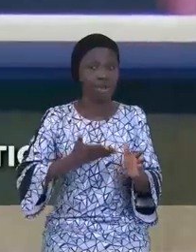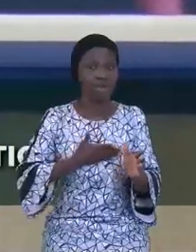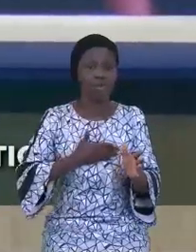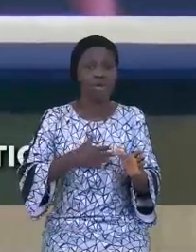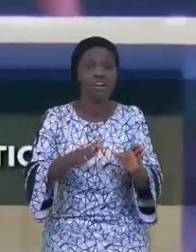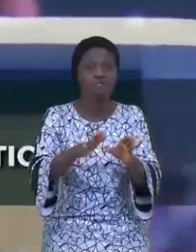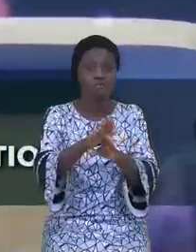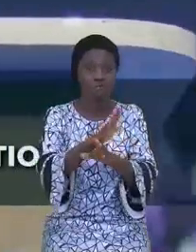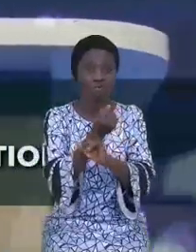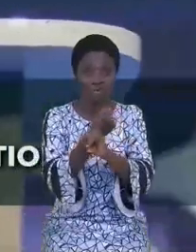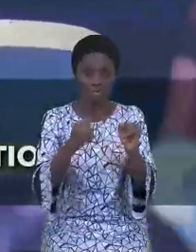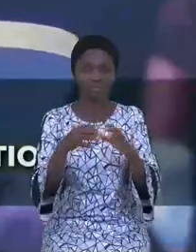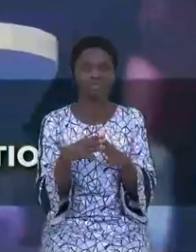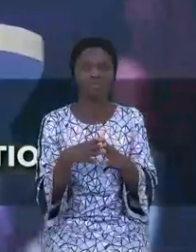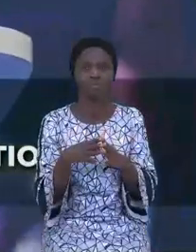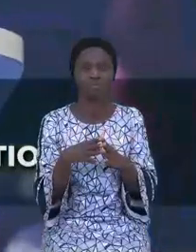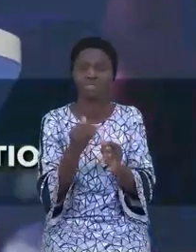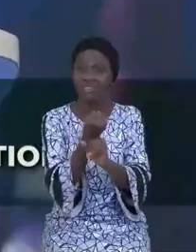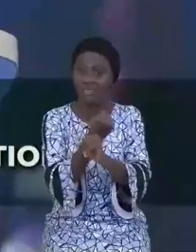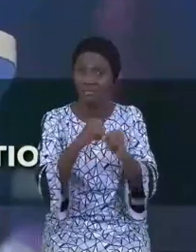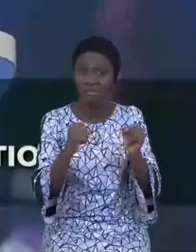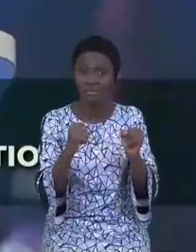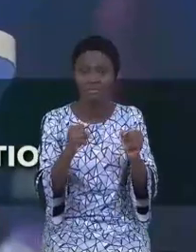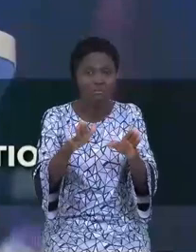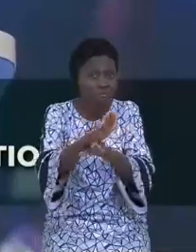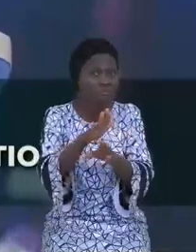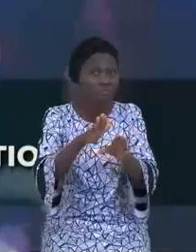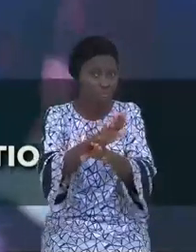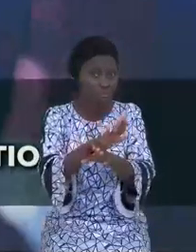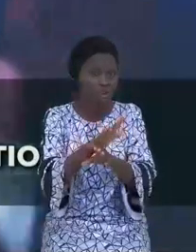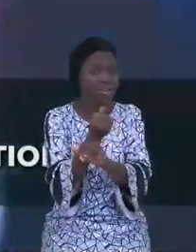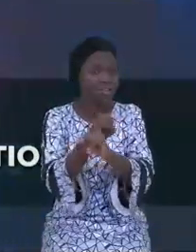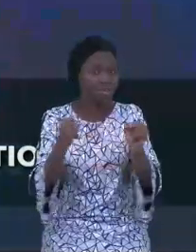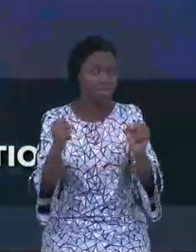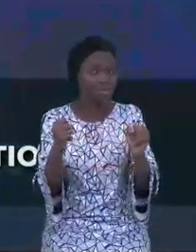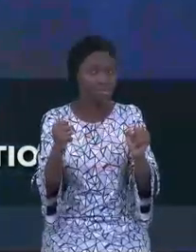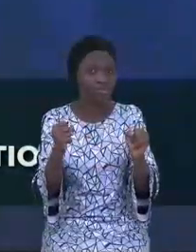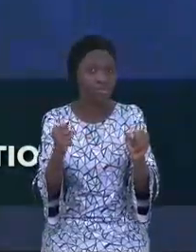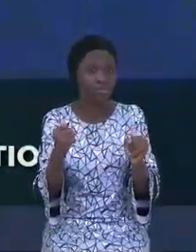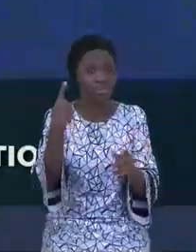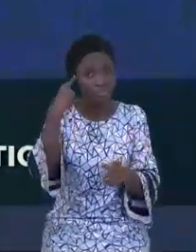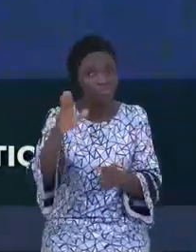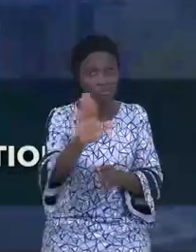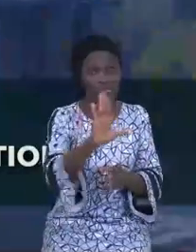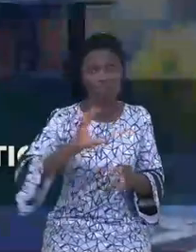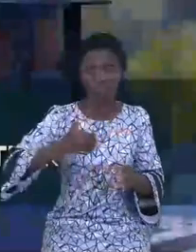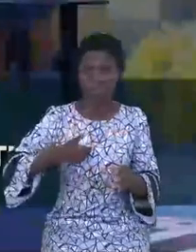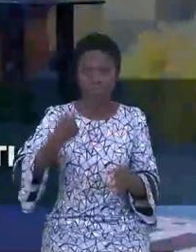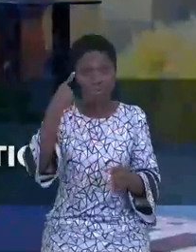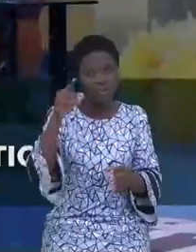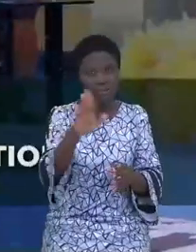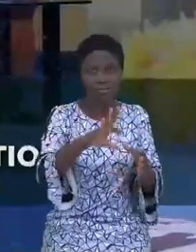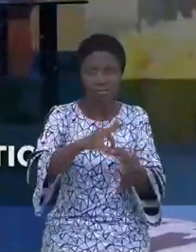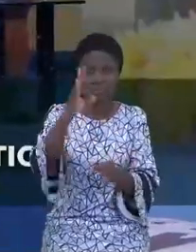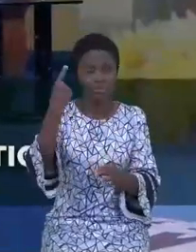salut. Salut, plein, salut pour ton âme, pour ton esprit,